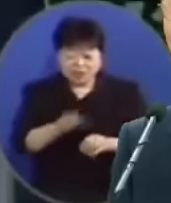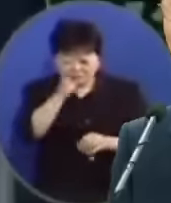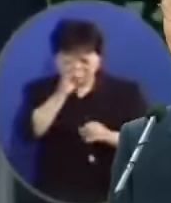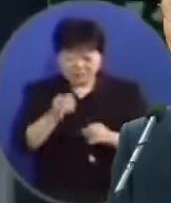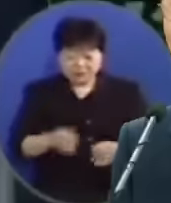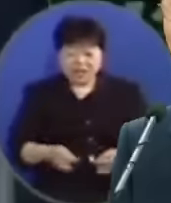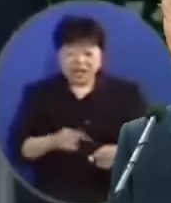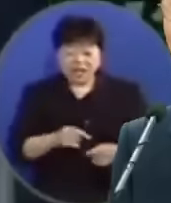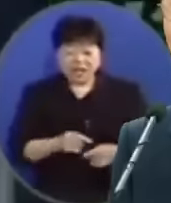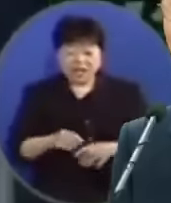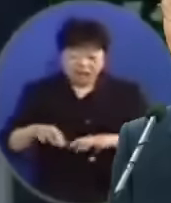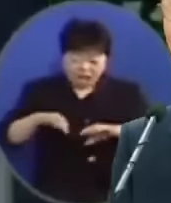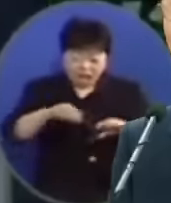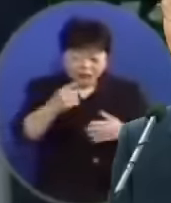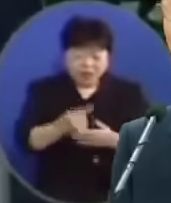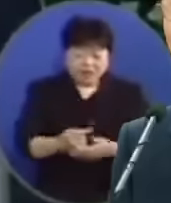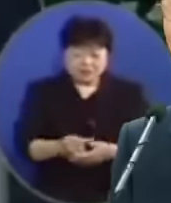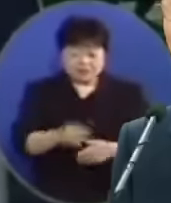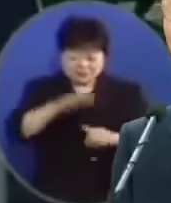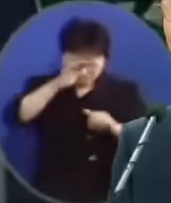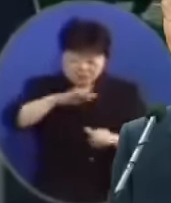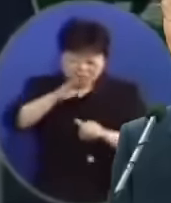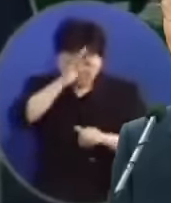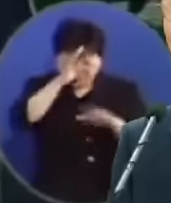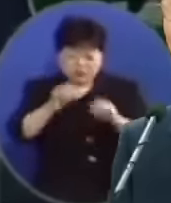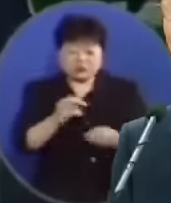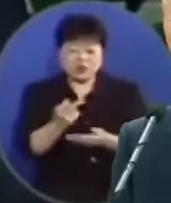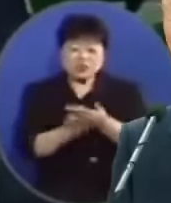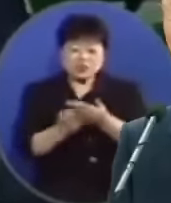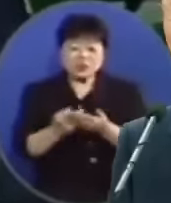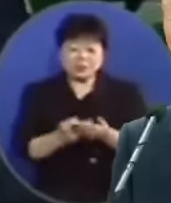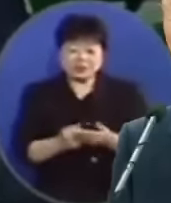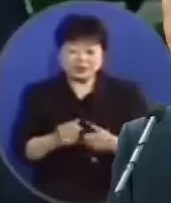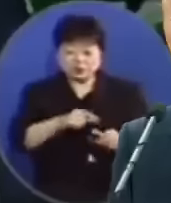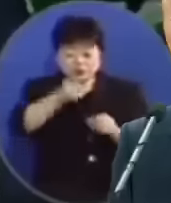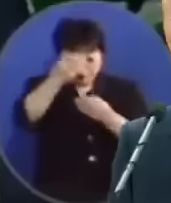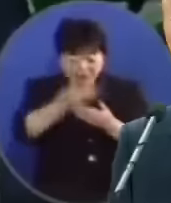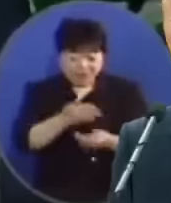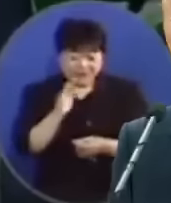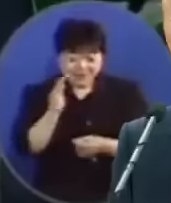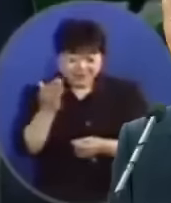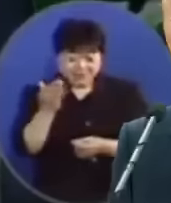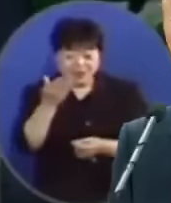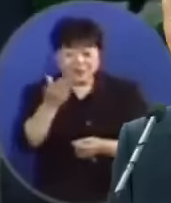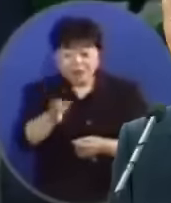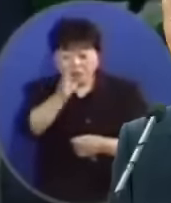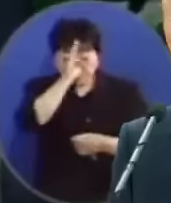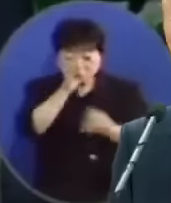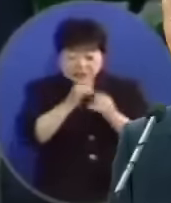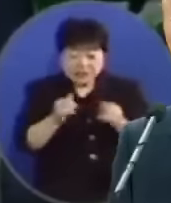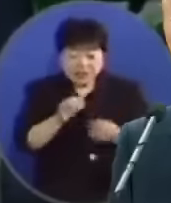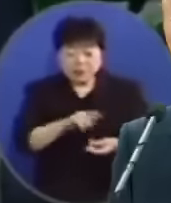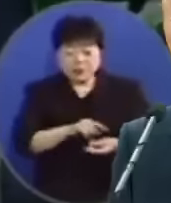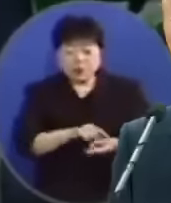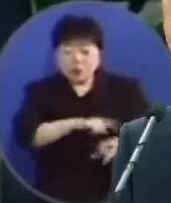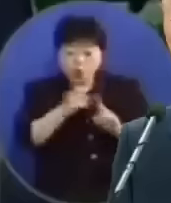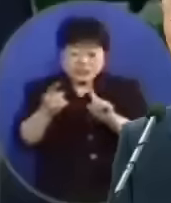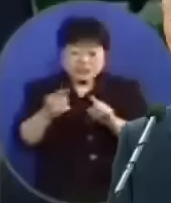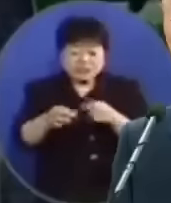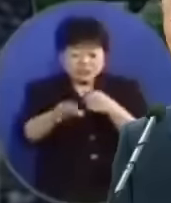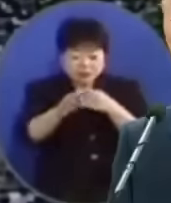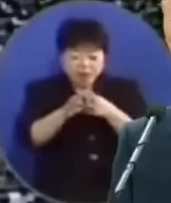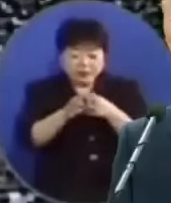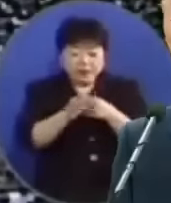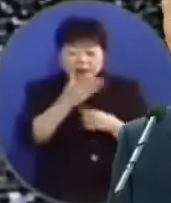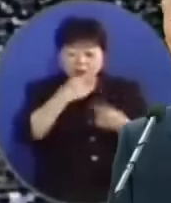자들이 다 와서 다 고침을 받고 그 섬에 있는 사람들은 모두 다 구원을 받게 된 것입니다. 여러분, 병든 자를 고치면 그것이